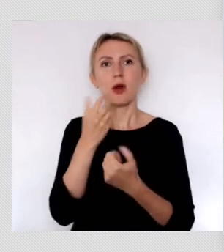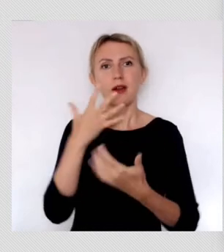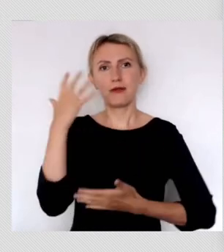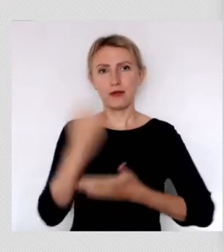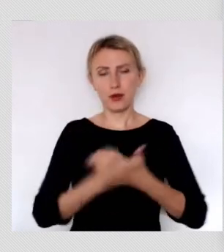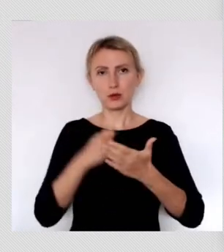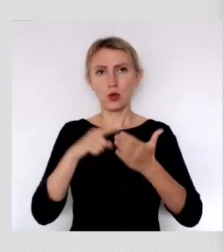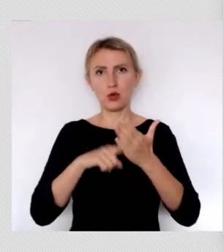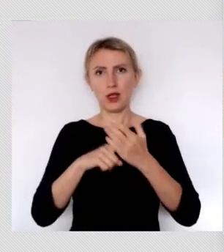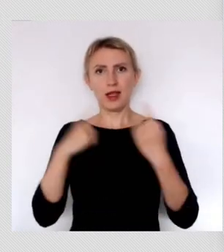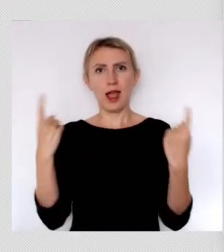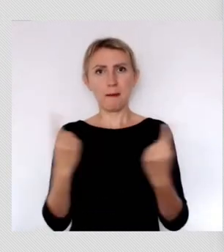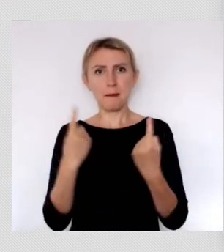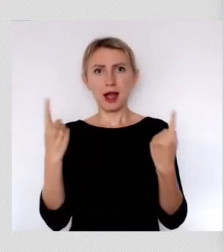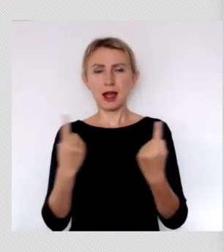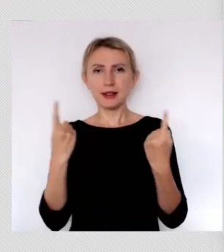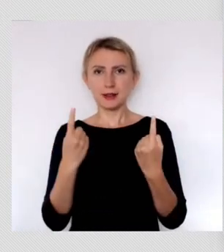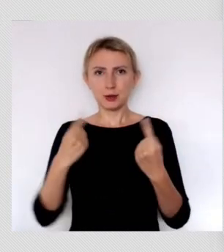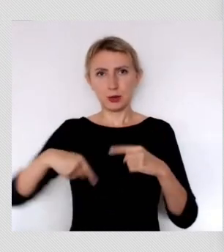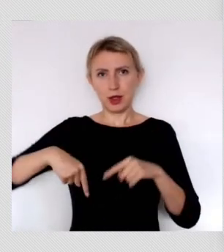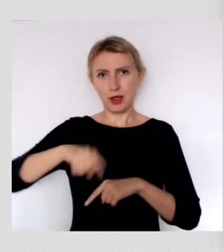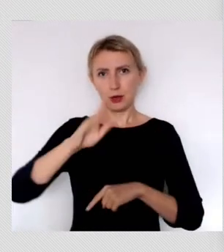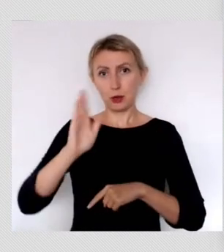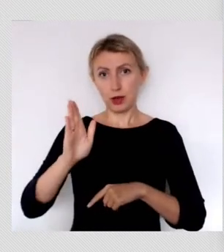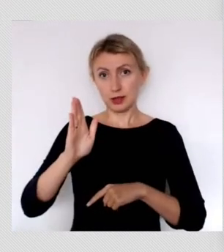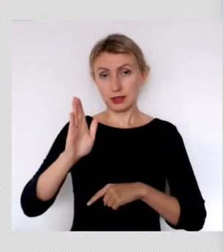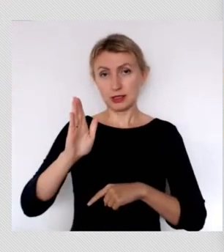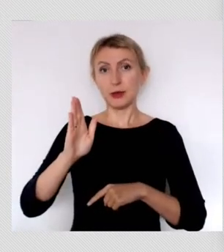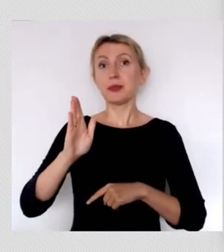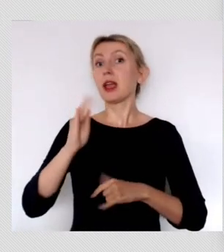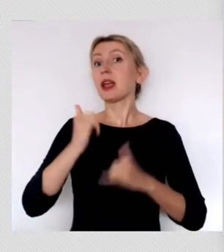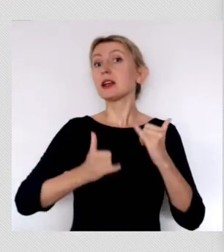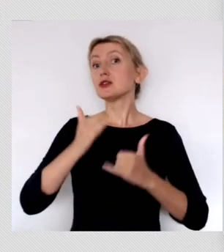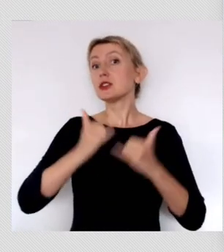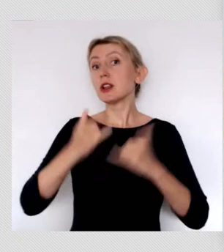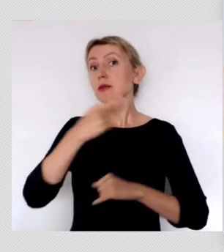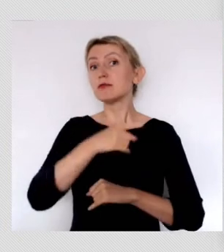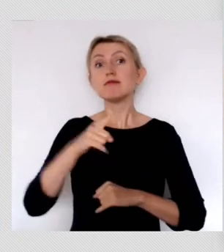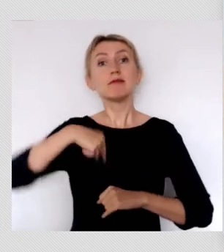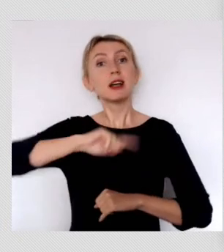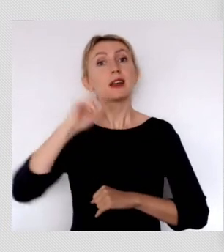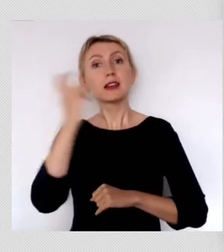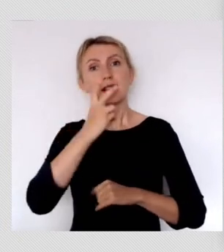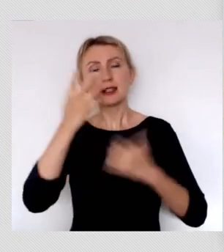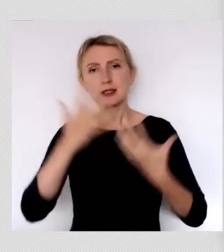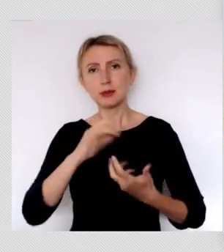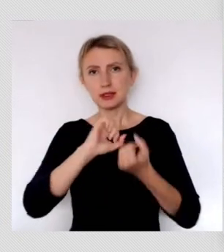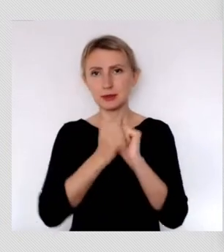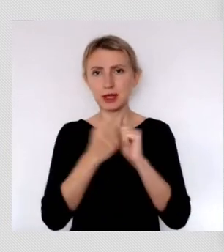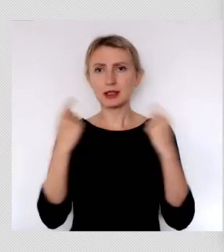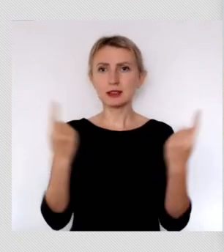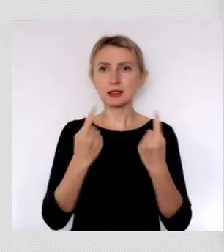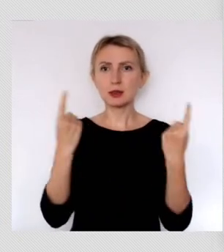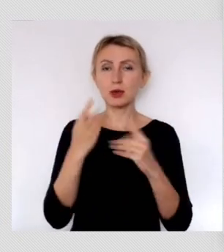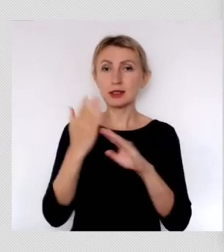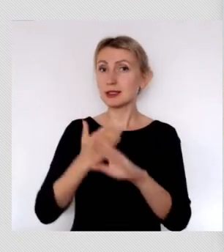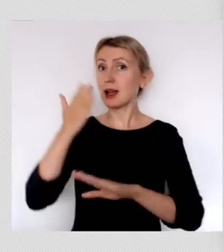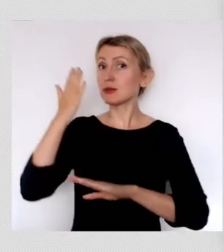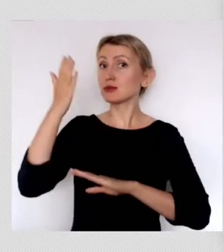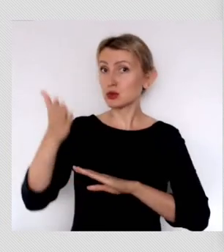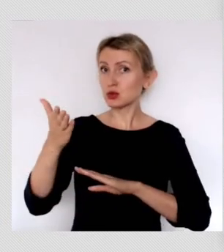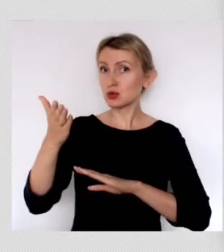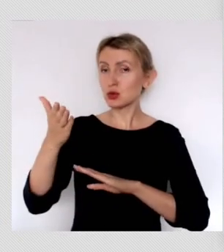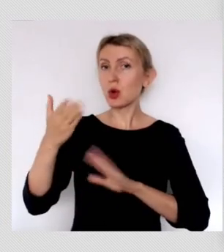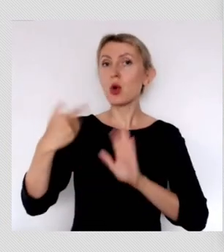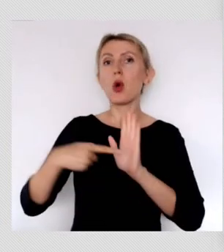tej kampanii, która nadchodzi. Jeżeli interesuje nas zmiana sytuacji na przyszłość, to